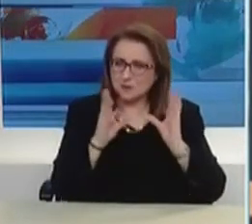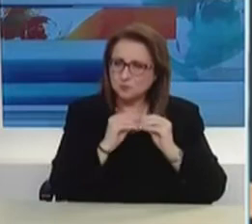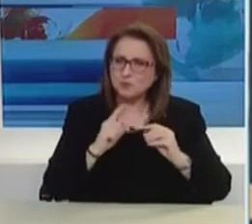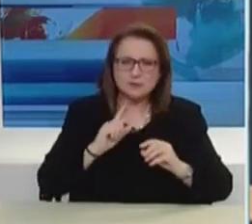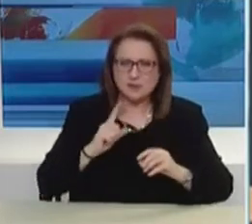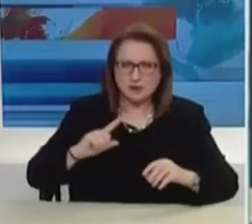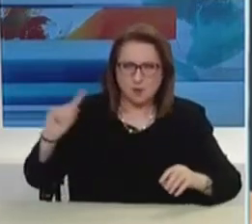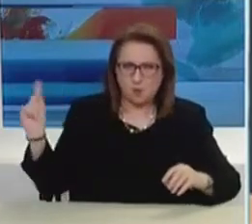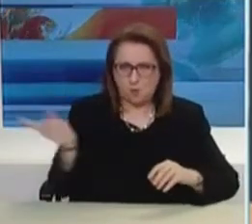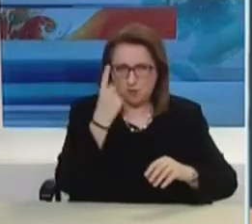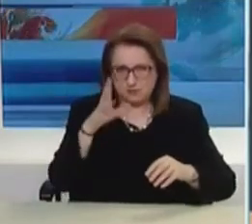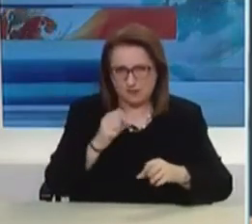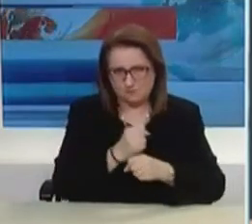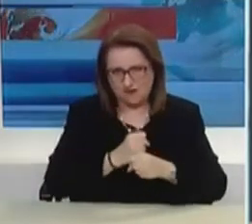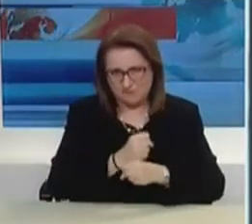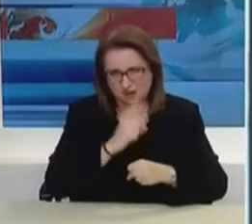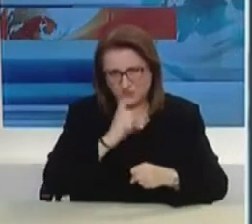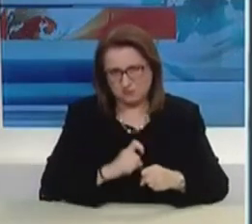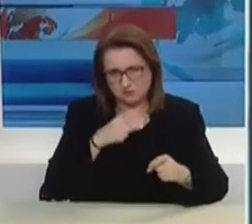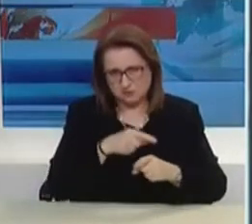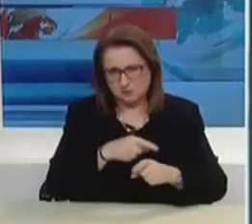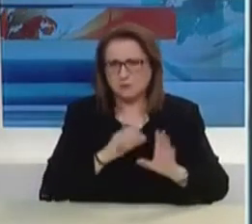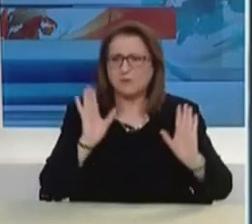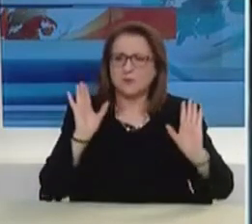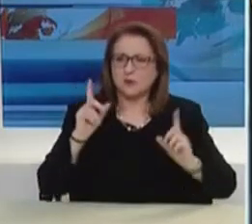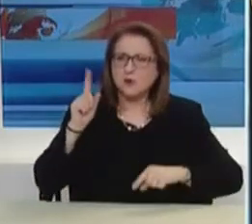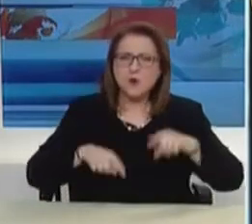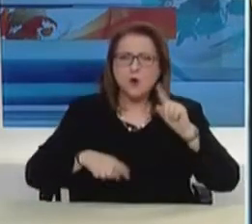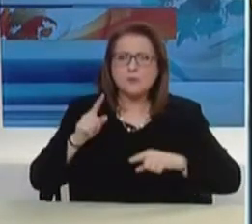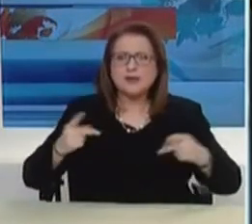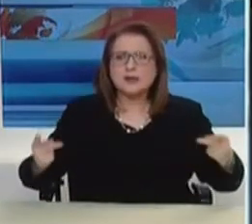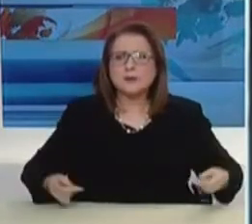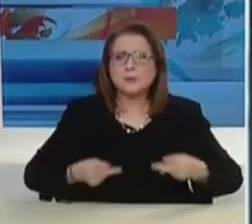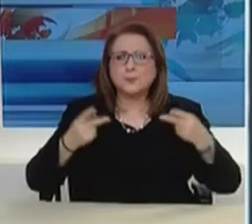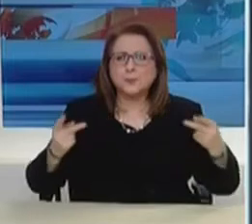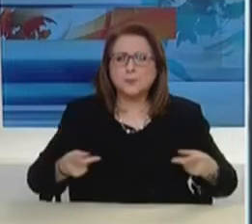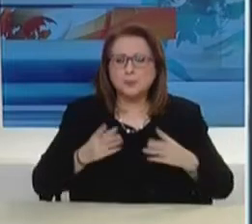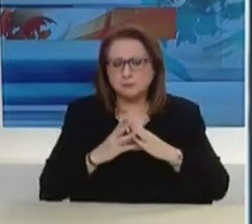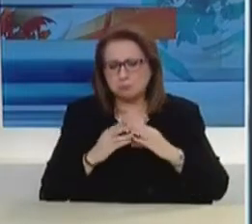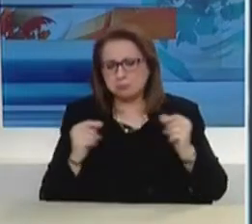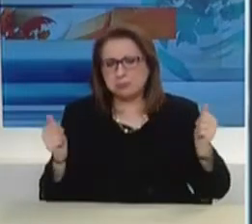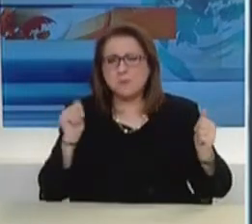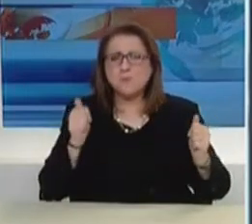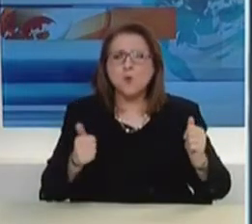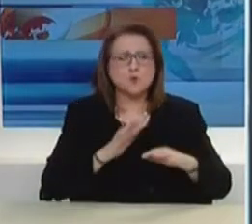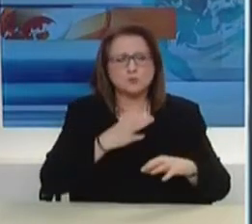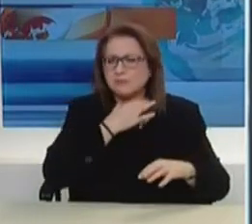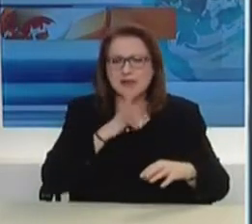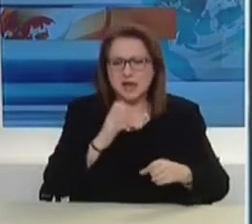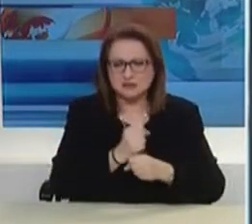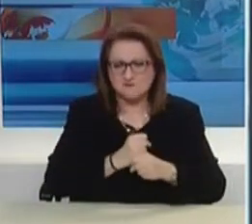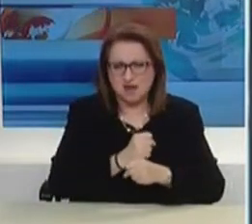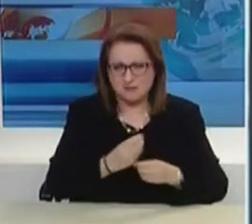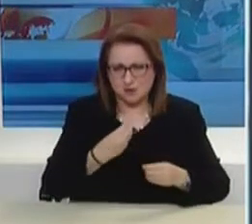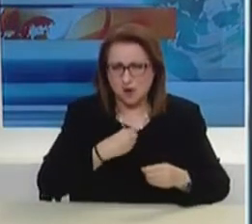είναι για όλους. Φυσικά και δεν αλλάζει το μήνυμα ότι αυτοί που έχουν ήπια νόσο θα την περάσουν ήπια χωρίς να χρειαστούν καμία φαρμακευτική αγωγή. Αλλά έπρεπε